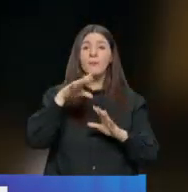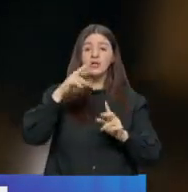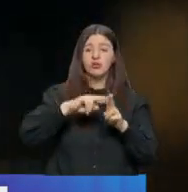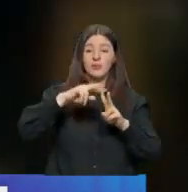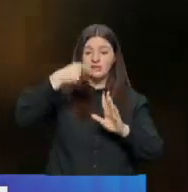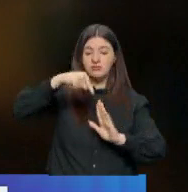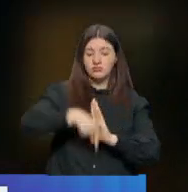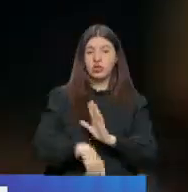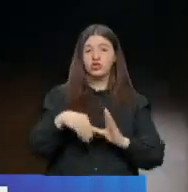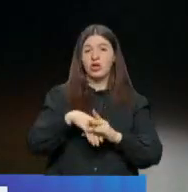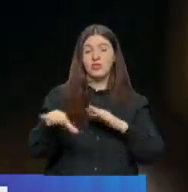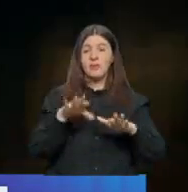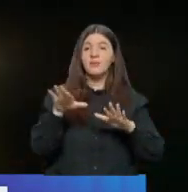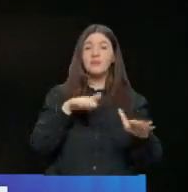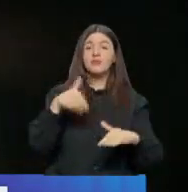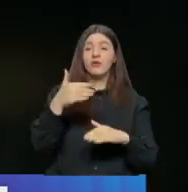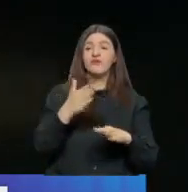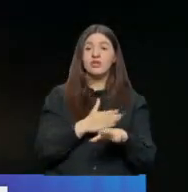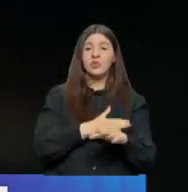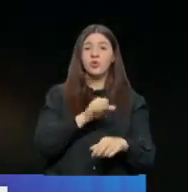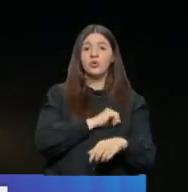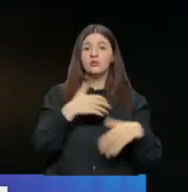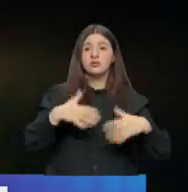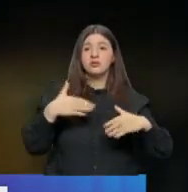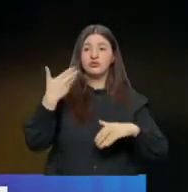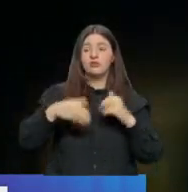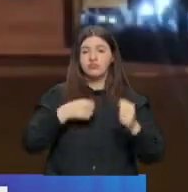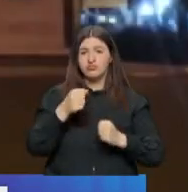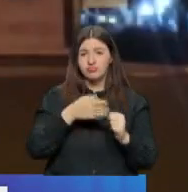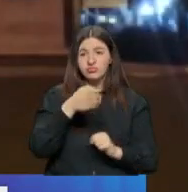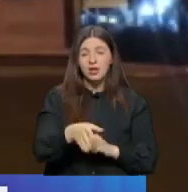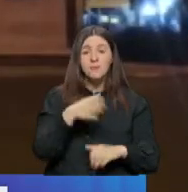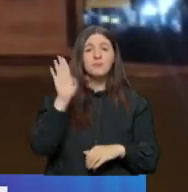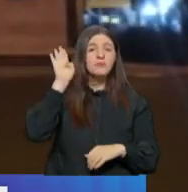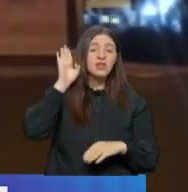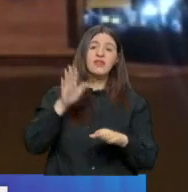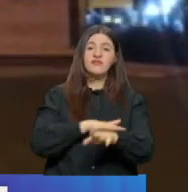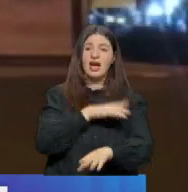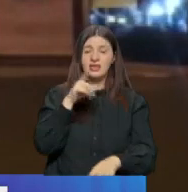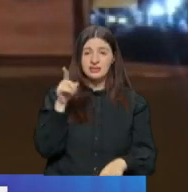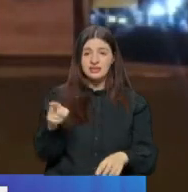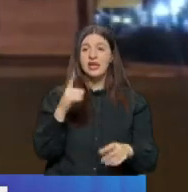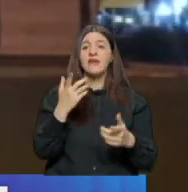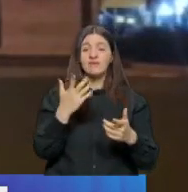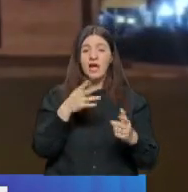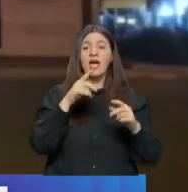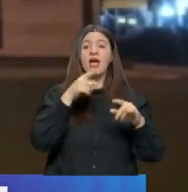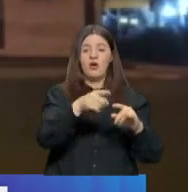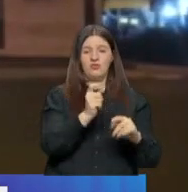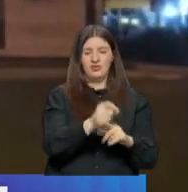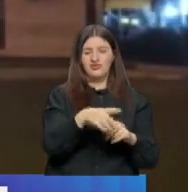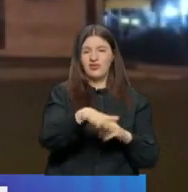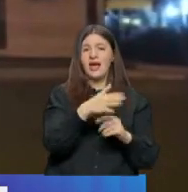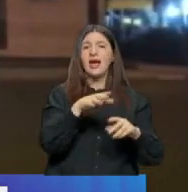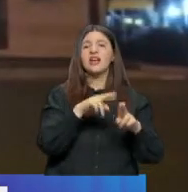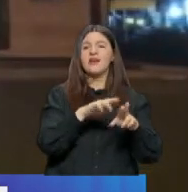kilometre derinliğindeydi. Depremin ardından vatandaşlar korkuyla kendilerini dışarı attı. Malatya Valisi Hulusi Şahin ve Hekimhan Kaymakamı Muhammed